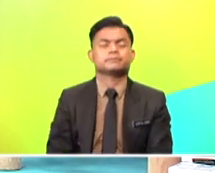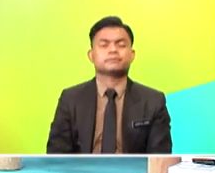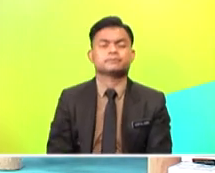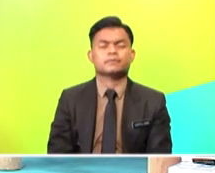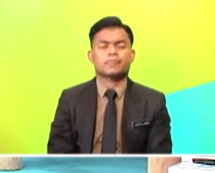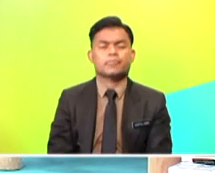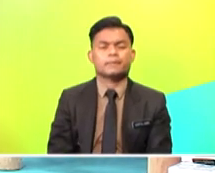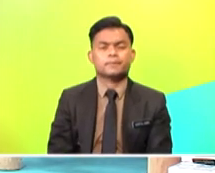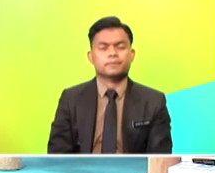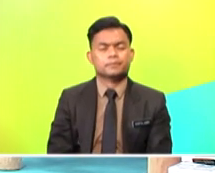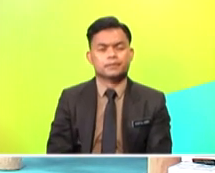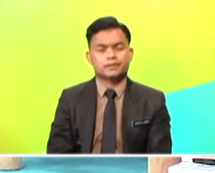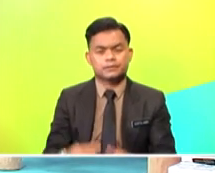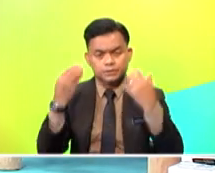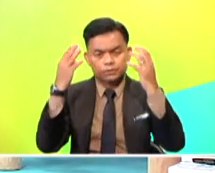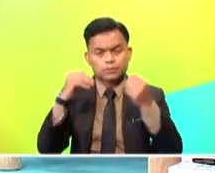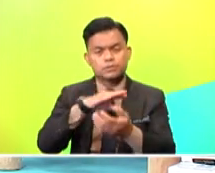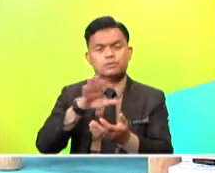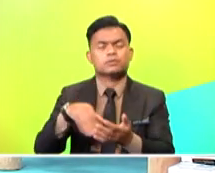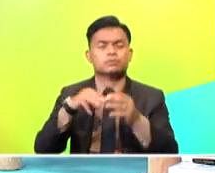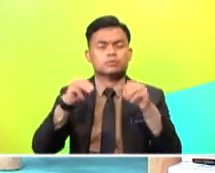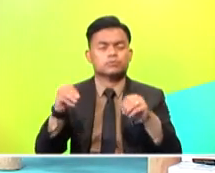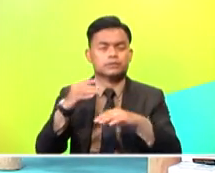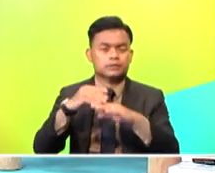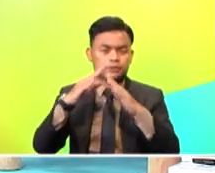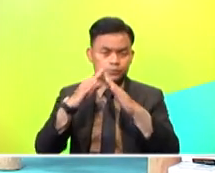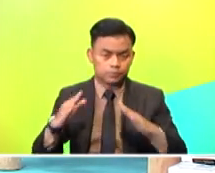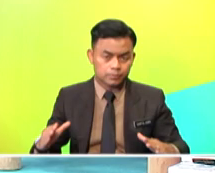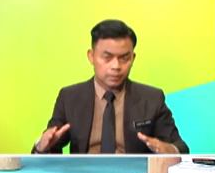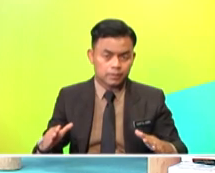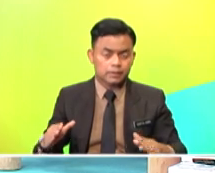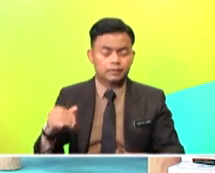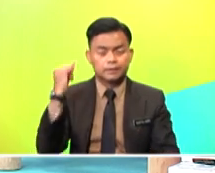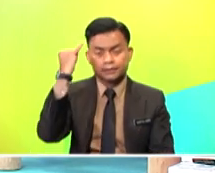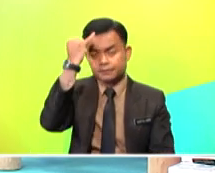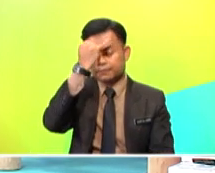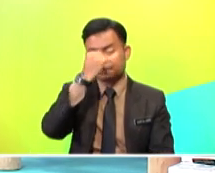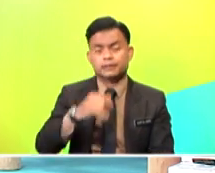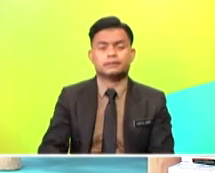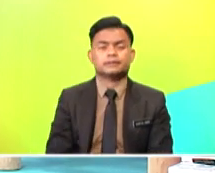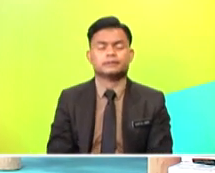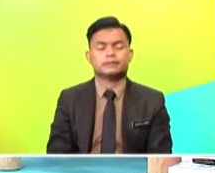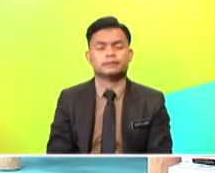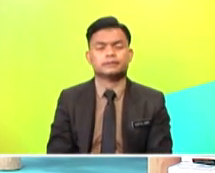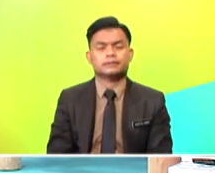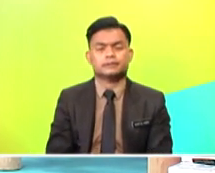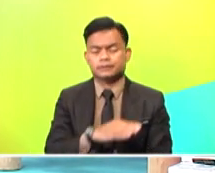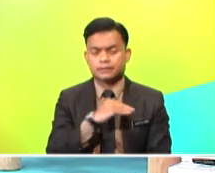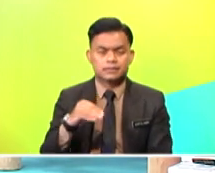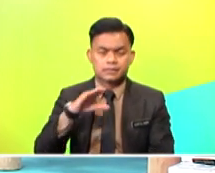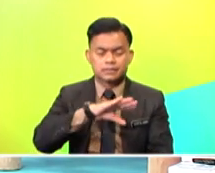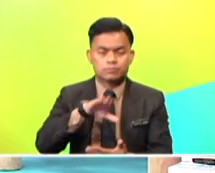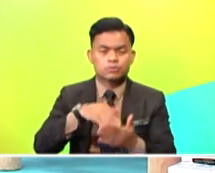rumah, Ifan dan juga rakan-rakan yang lain, bila kita ada rumah, kita perlu menyayangi rumah